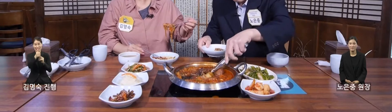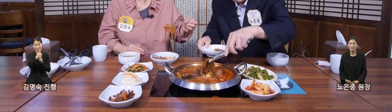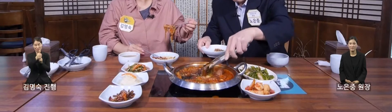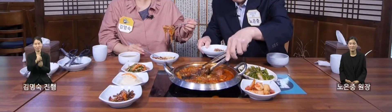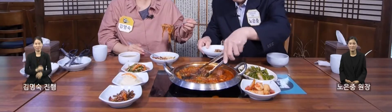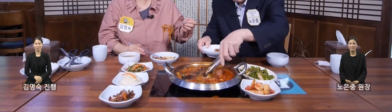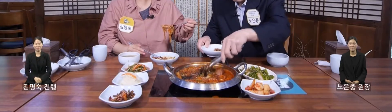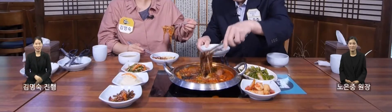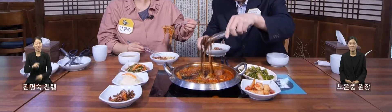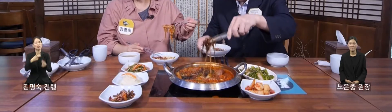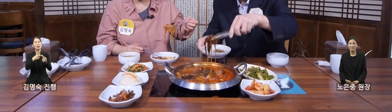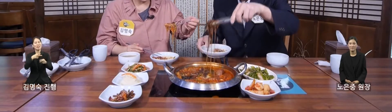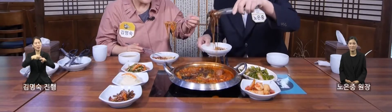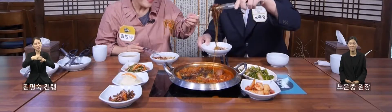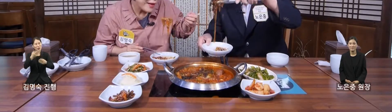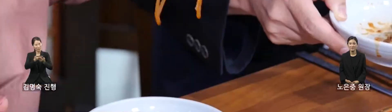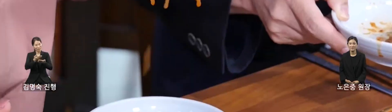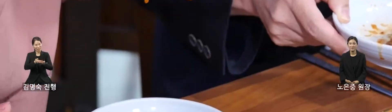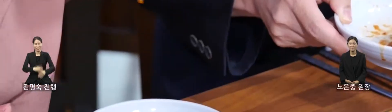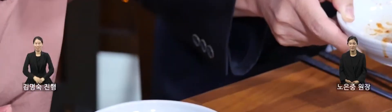사장님, 네. 네, 다음 거 주세요. 네.